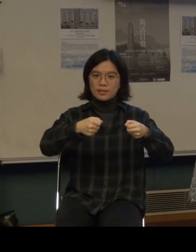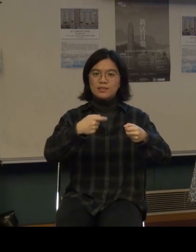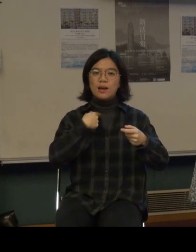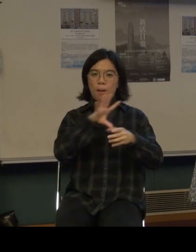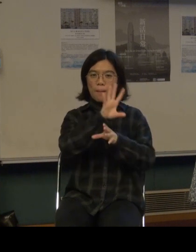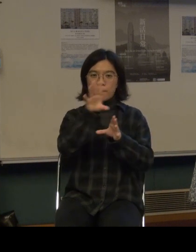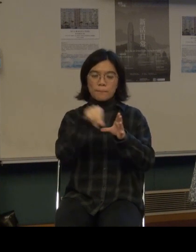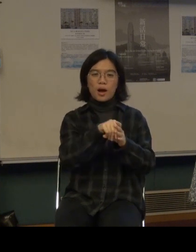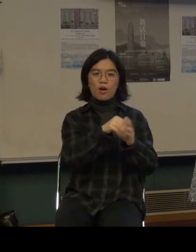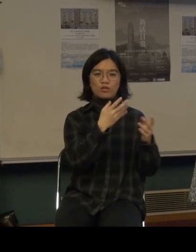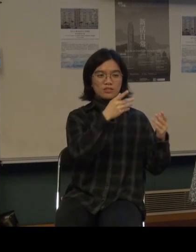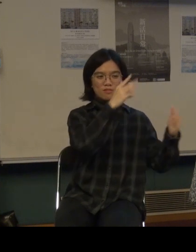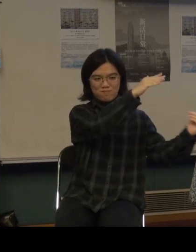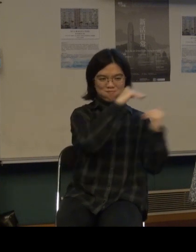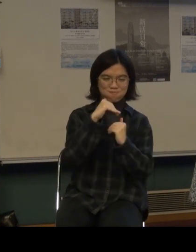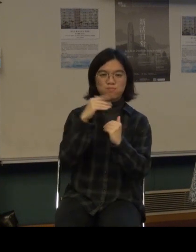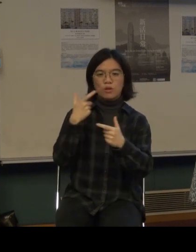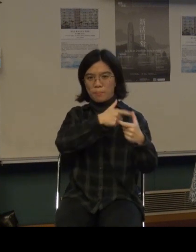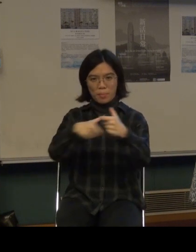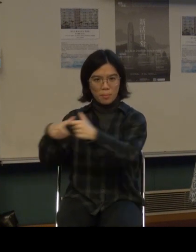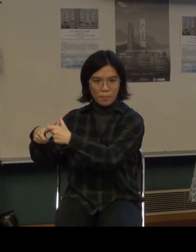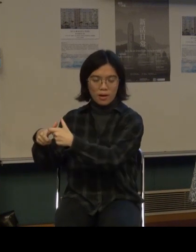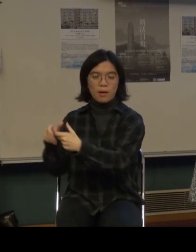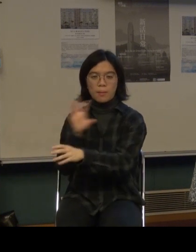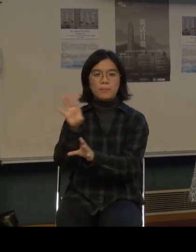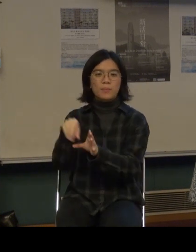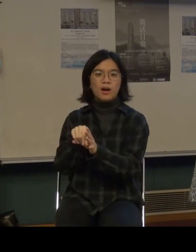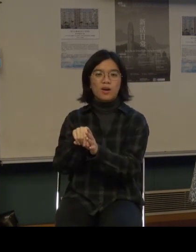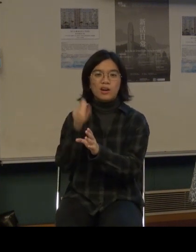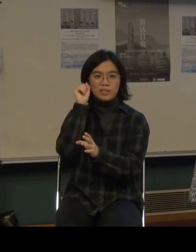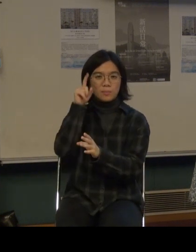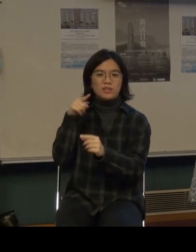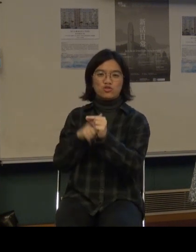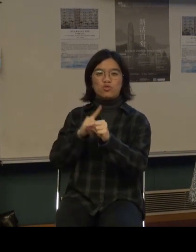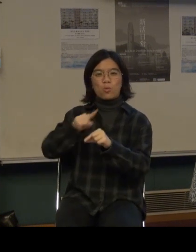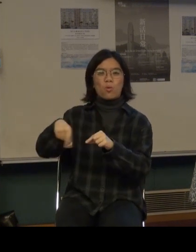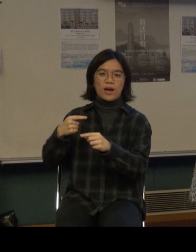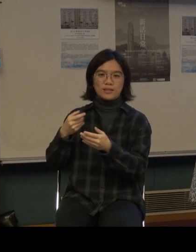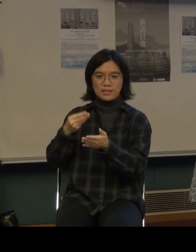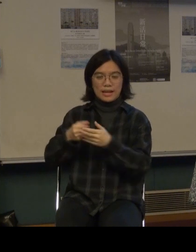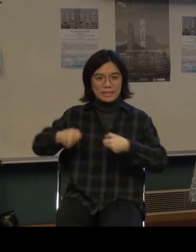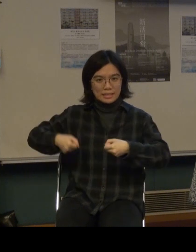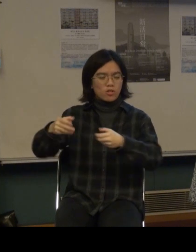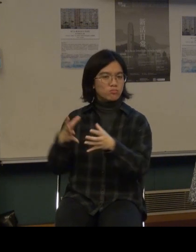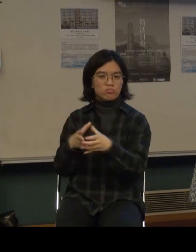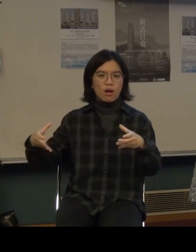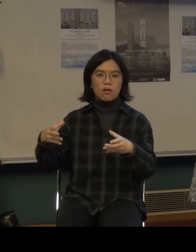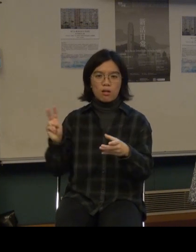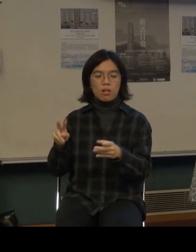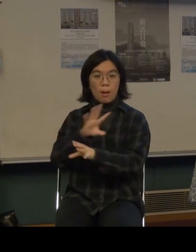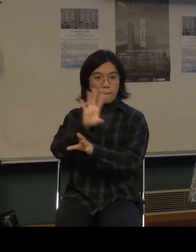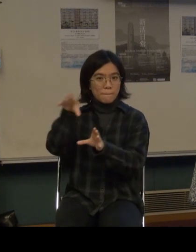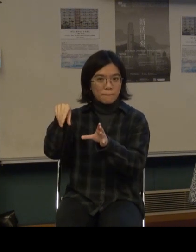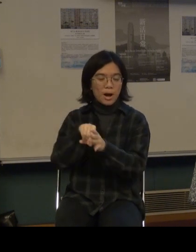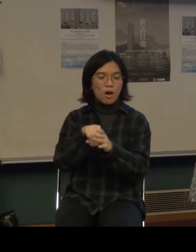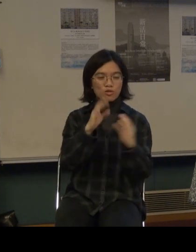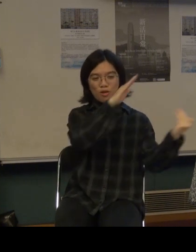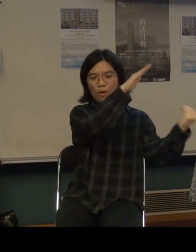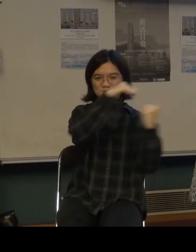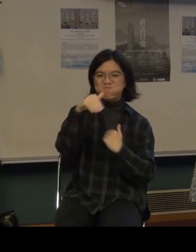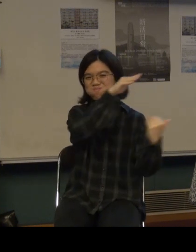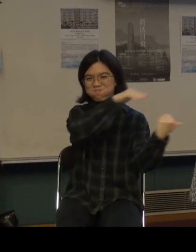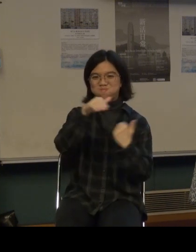的，特別是中環街市是最大的一個街市，所以它有一個批發的部分， 但係呢個批發嘅部分咧，就導致咧每朝早